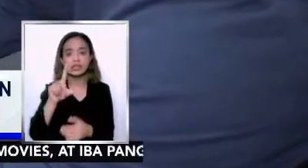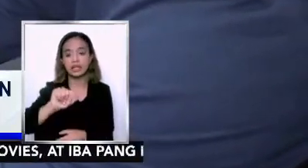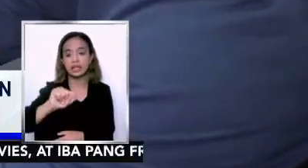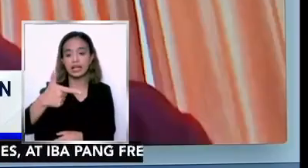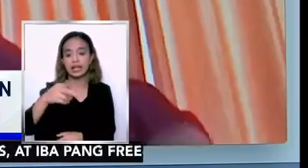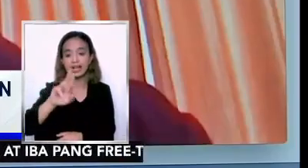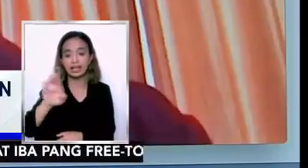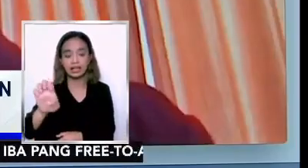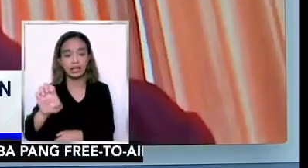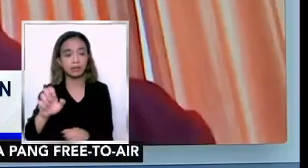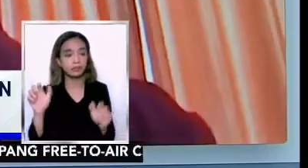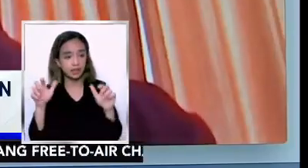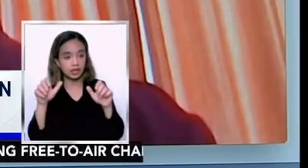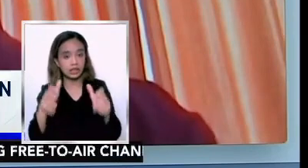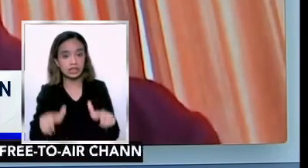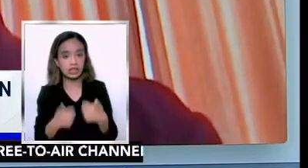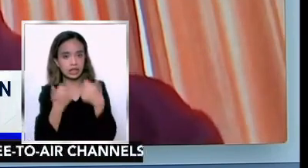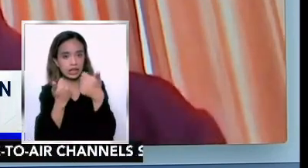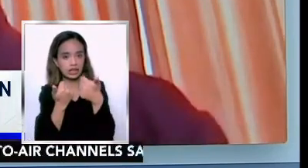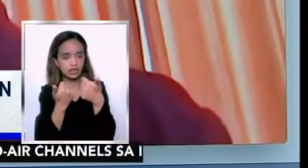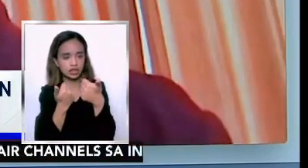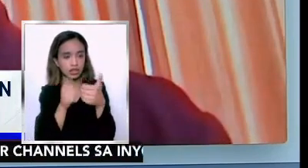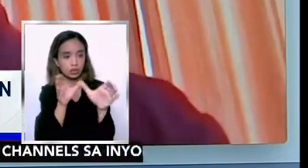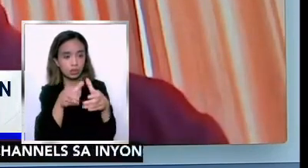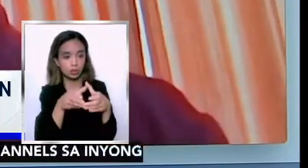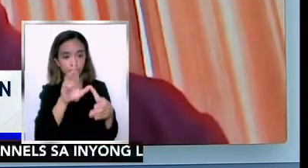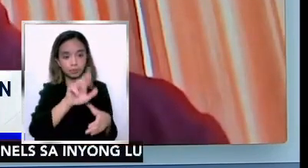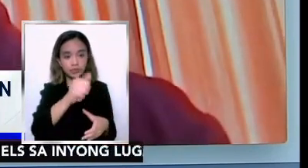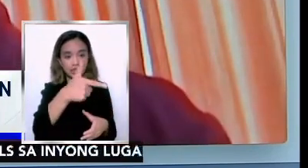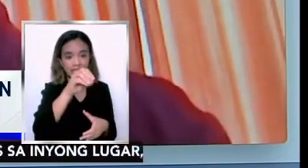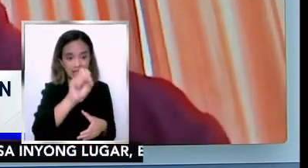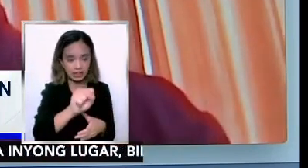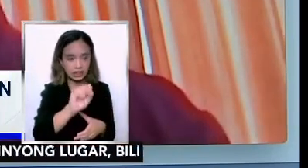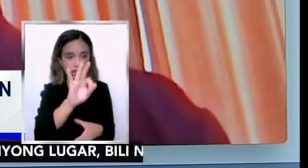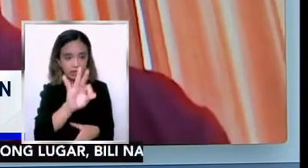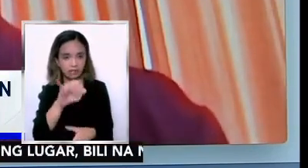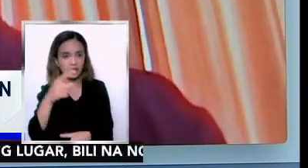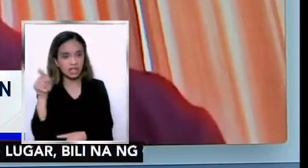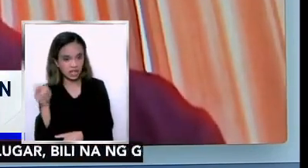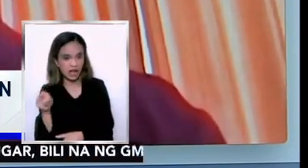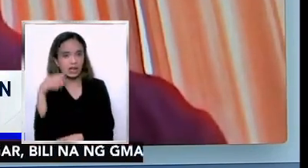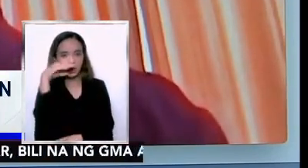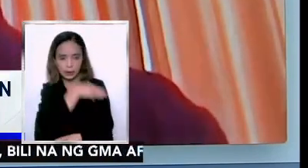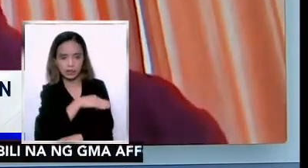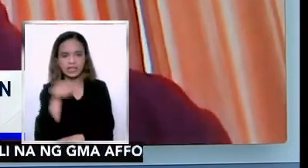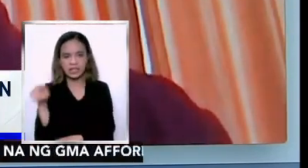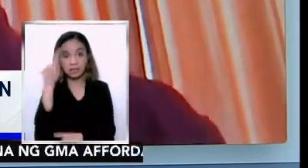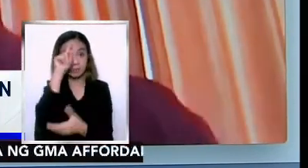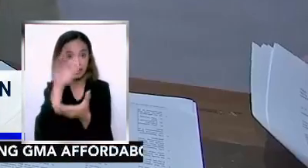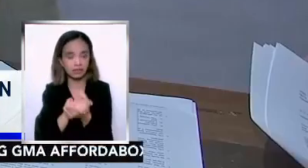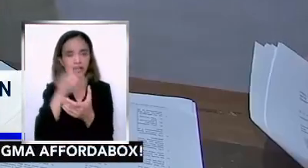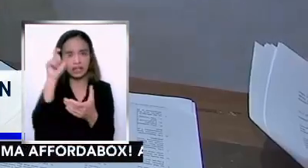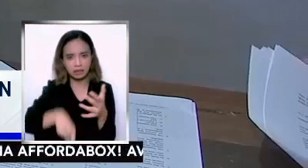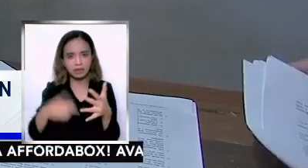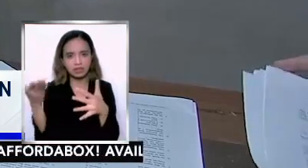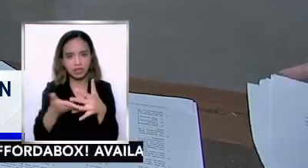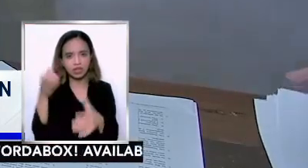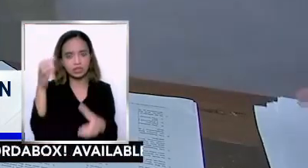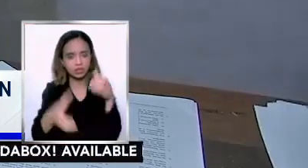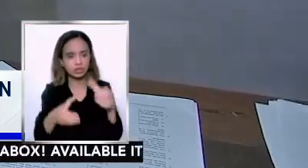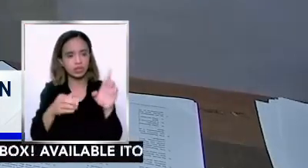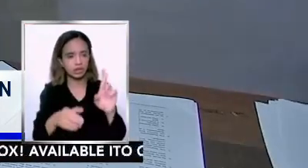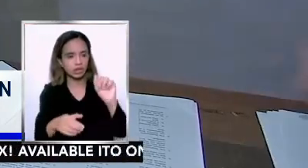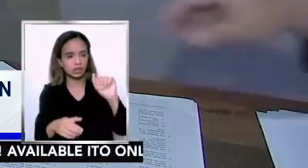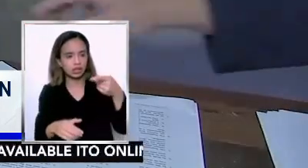likod ni Ragos na kasuhan siya kung siya ay di nagsasabi ng totoo. Paniwala ni Aguirre, dapat kasuhan ng perjury sina Ragos at Kerwin